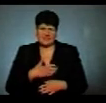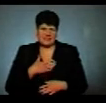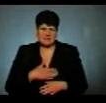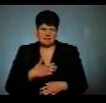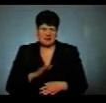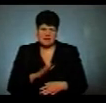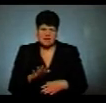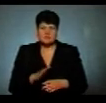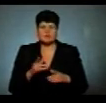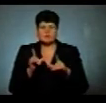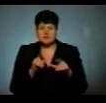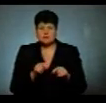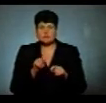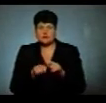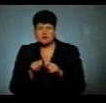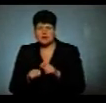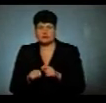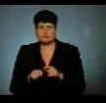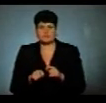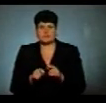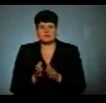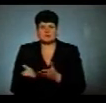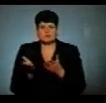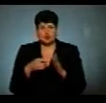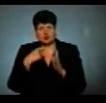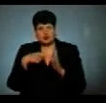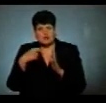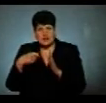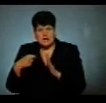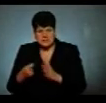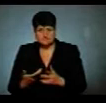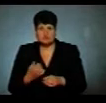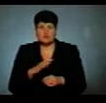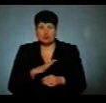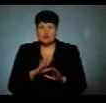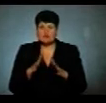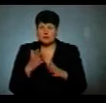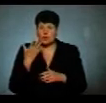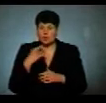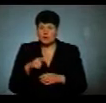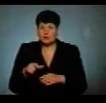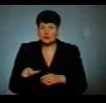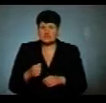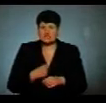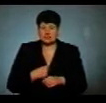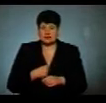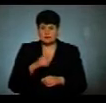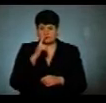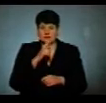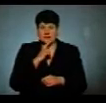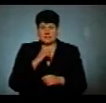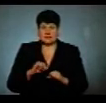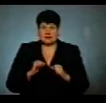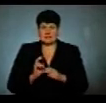транспорту виїжджало стацію, моніторило, ми запрошували журналістів зняти, щоб допомогти нам це проконтролювати. І вже були випадки, коли люди на жаль, не зовсім свідомі, намагалися